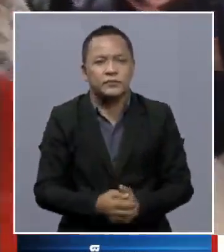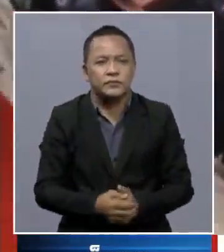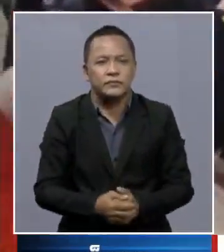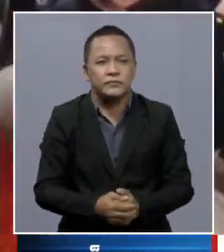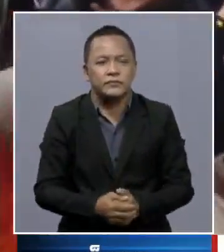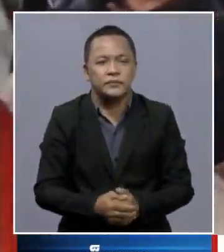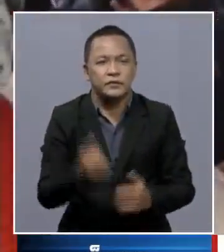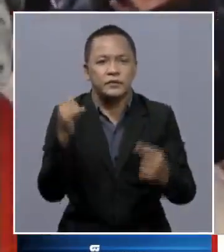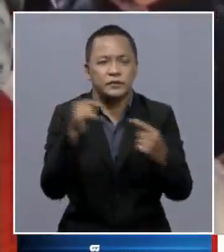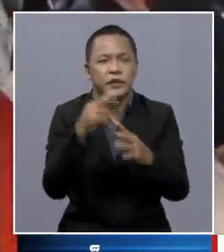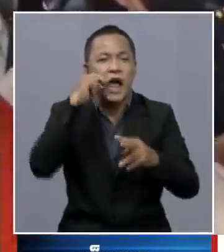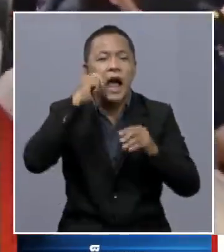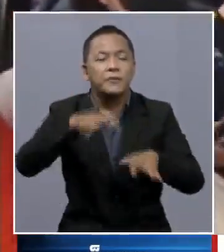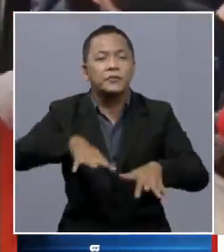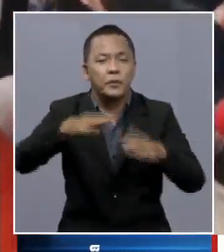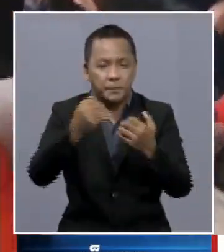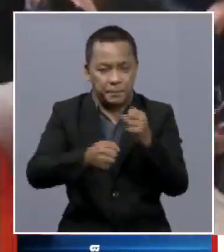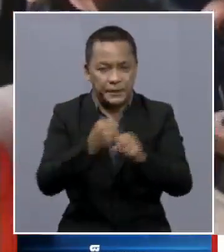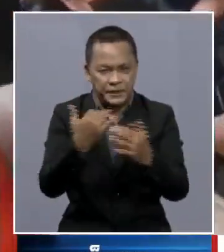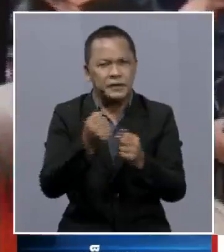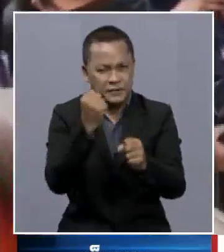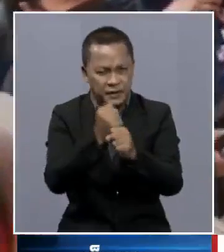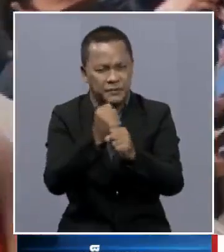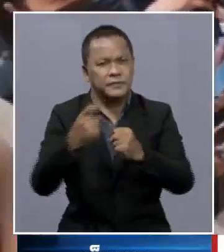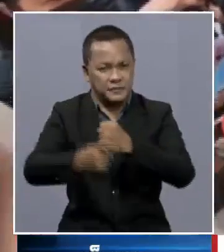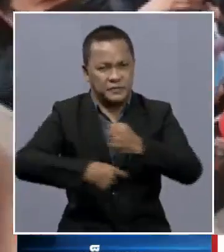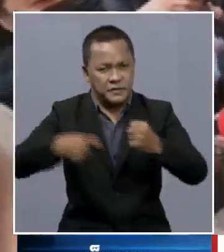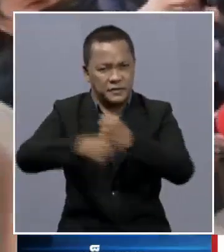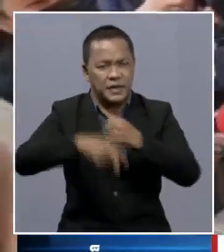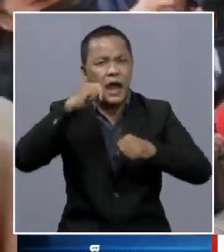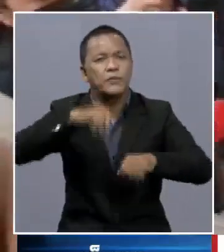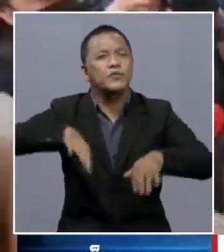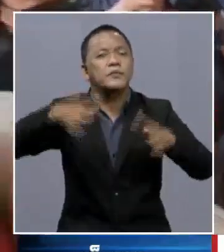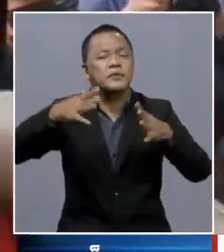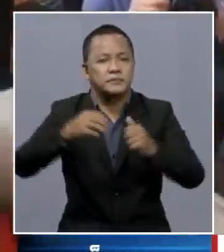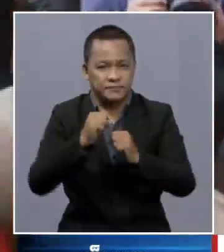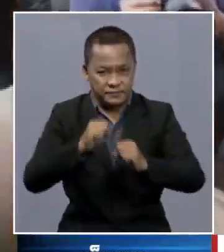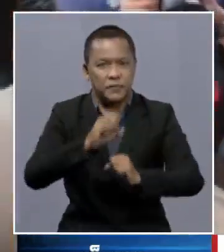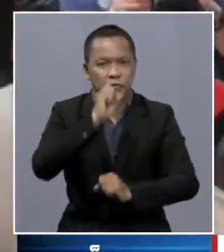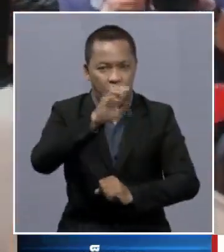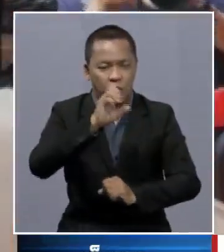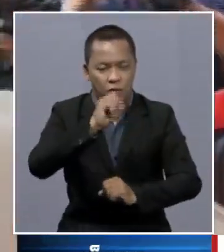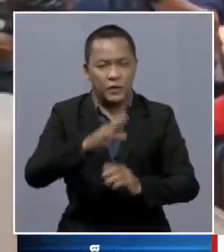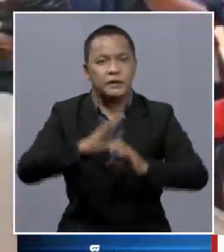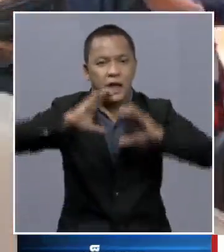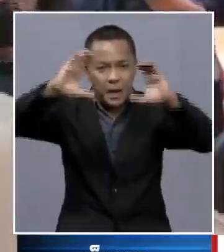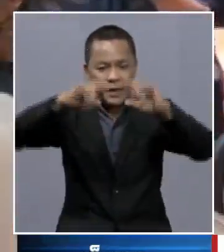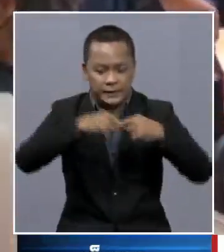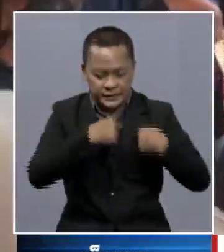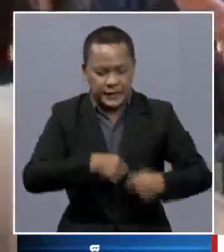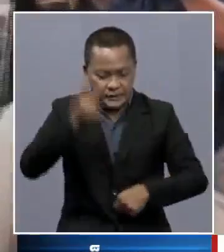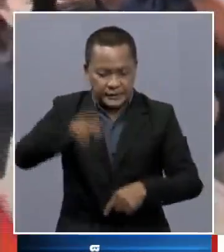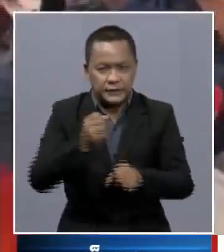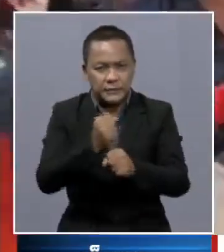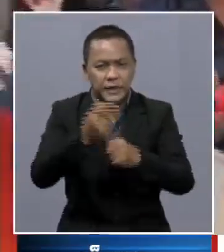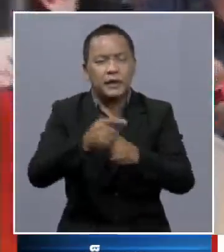พื้ที่เองน้ำถวม แต่ปีนี้โอเคทำงาได้น้ไม่ถวมแล้ว้วกใหแมันสัญญาครับวารัฐบาลจิงใจทำง